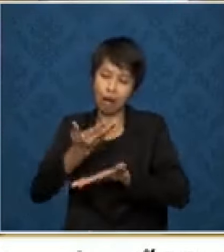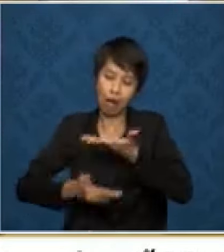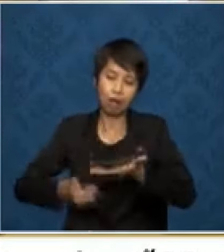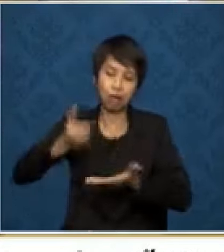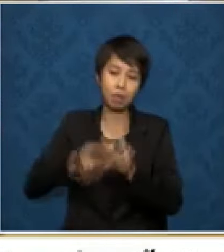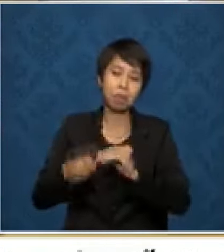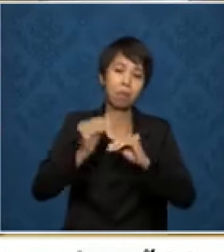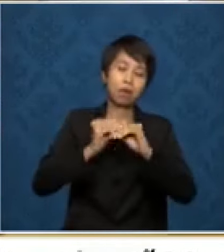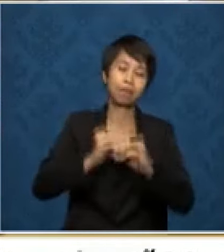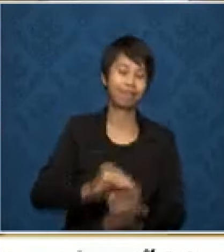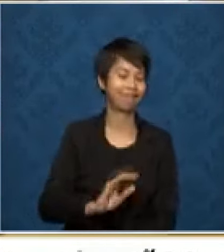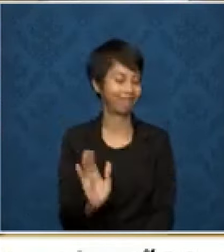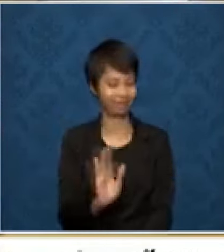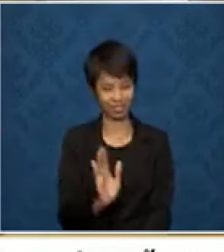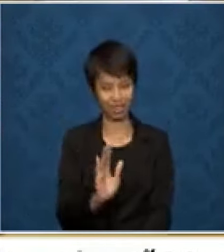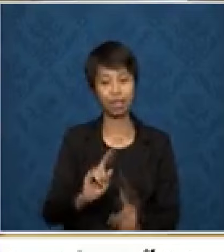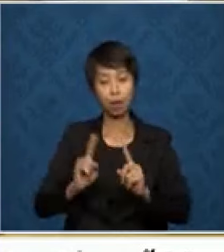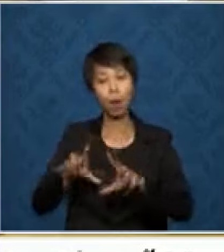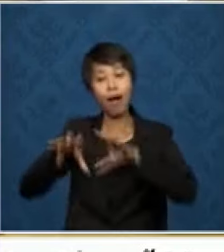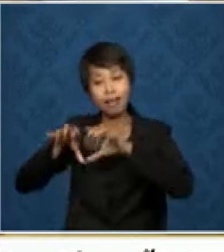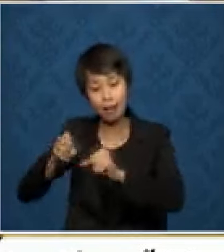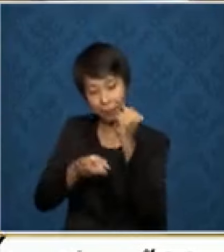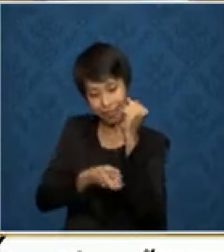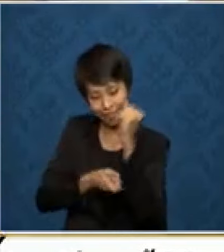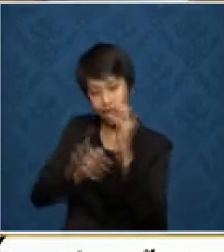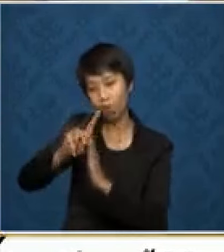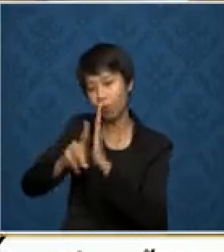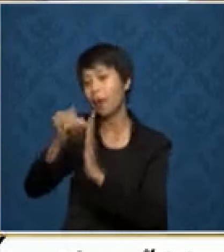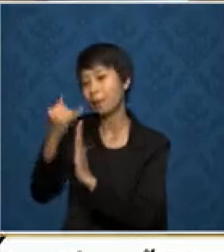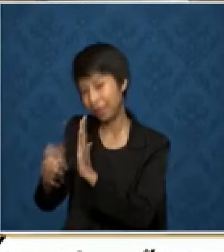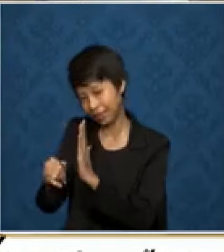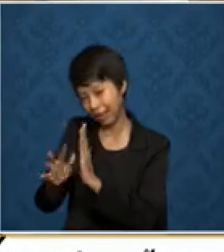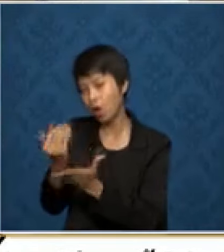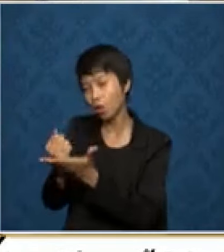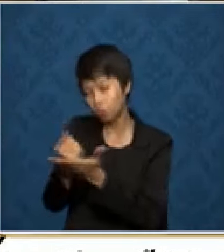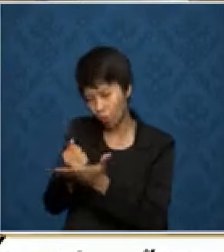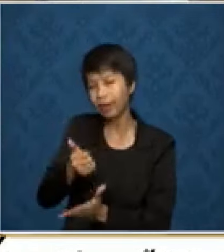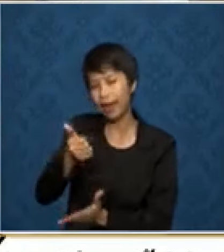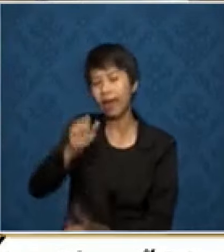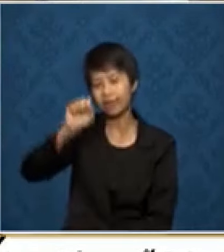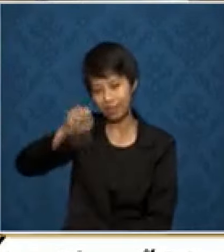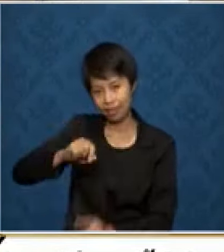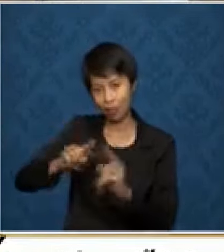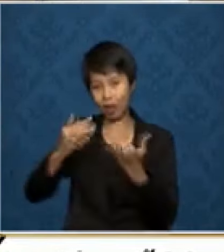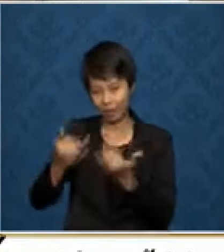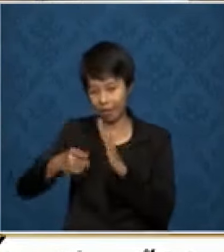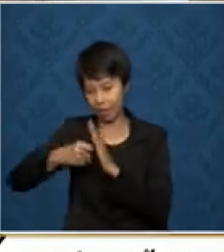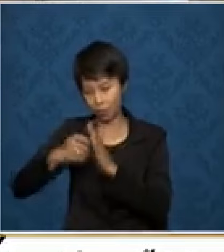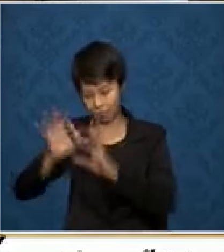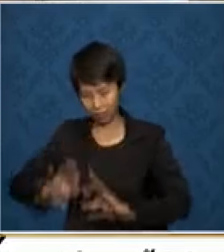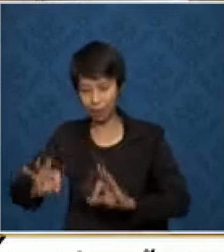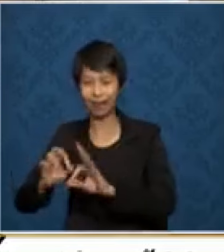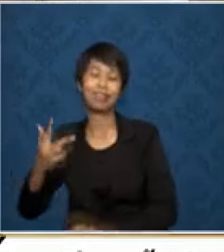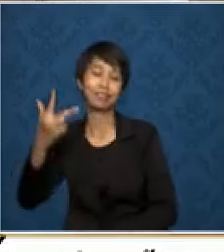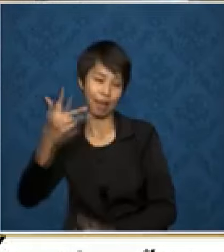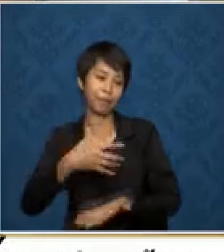จะขึ้นได้มั่งผมก็ไม่อยากปฏิเสธแล้วครับไม่อยากไปเถียงแต่ว่าปัจจัยหยดใหญ่ 3ข้อที่ผมกราบเรียนกับท่านพระรัฐบาล